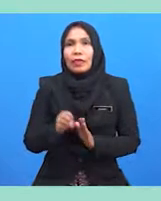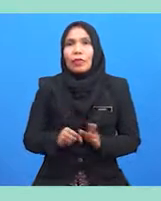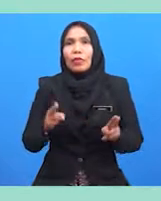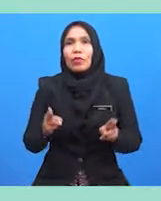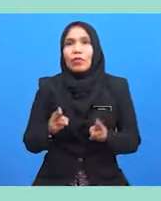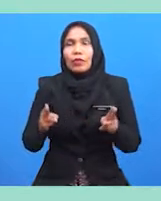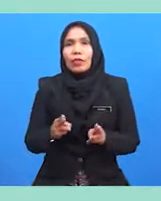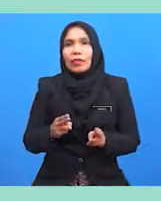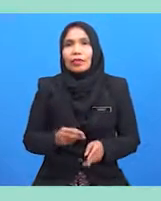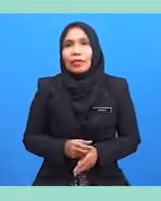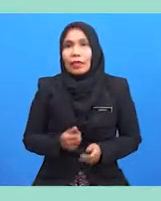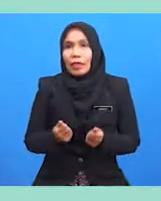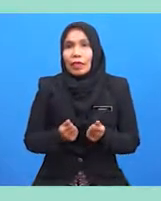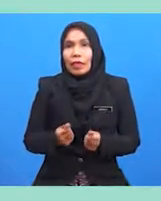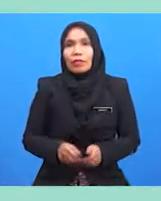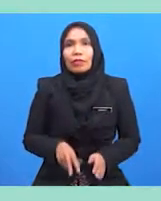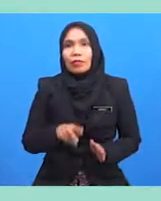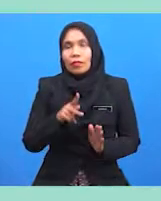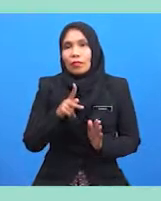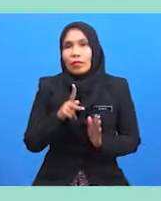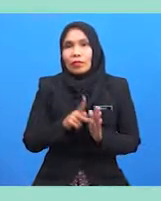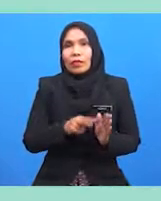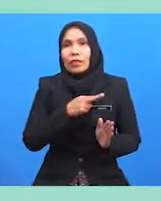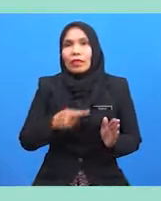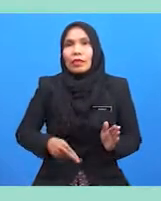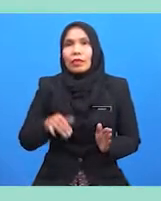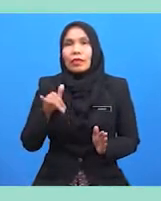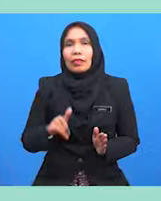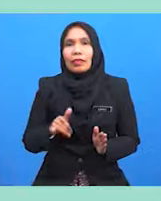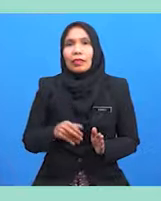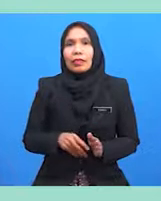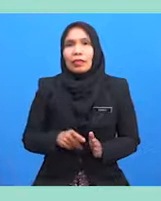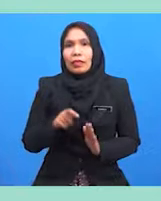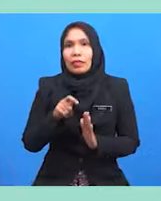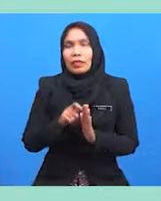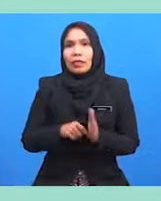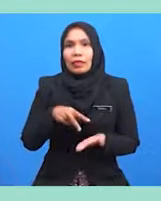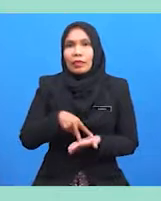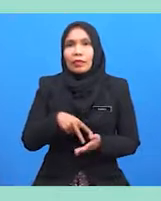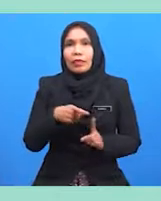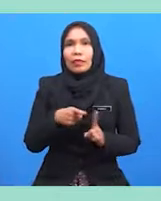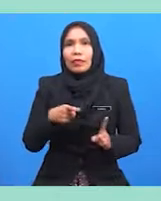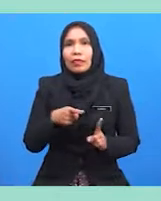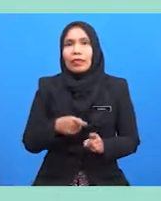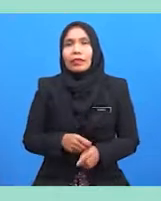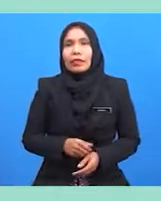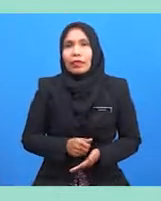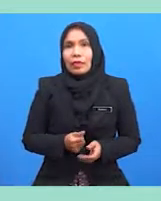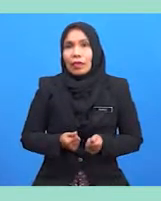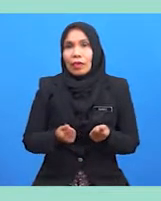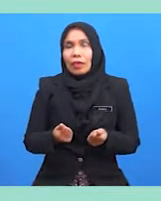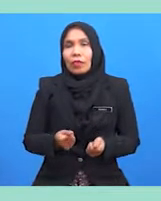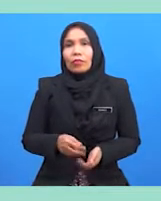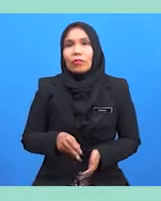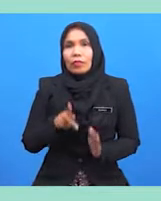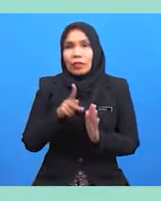Akaun kewangan mengandungi catatan semua hasil dan perbelanjaan kerajaan.